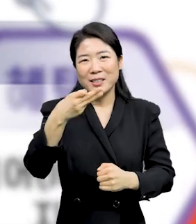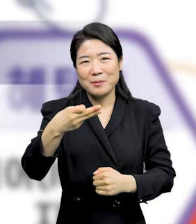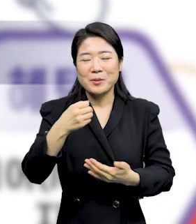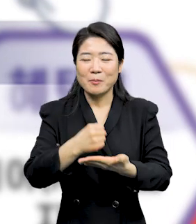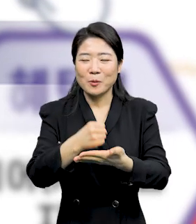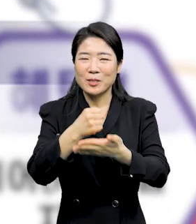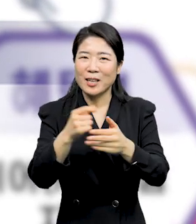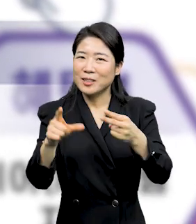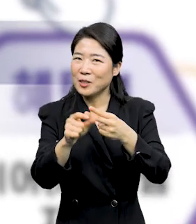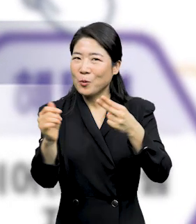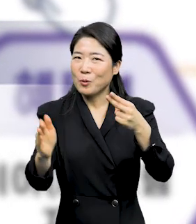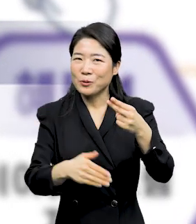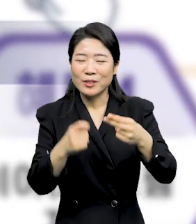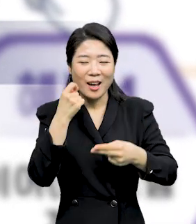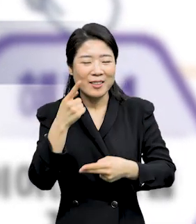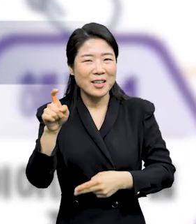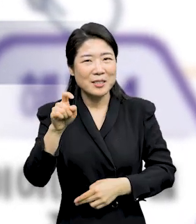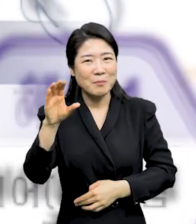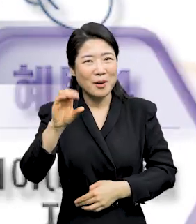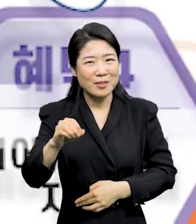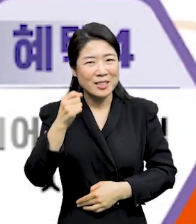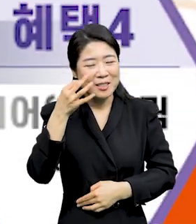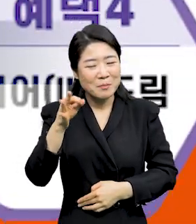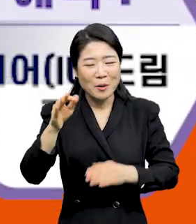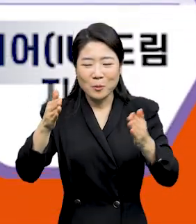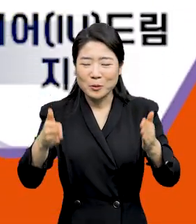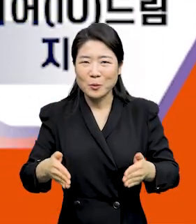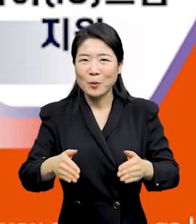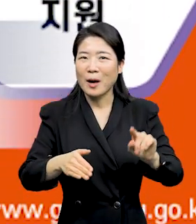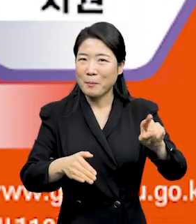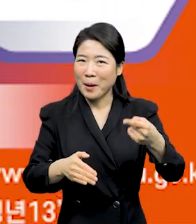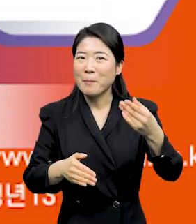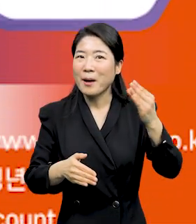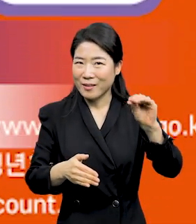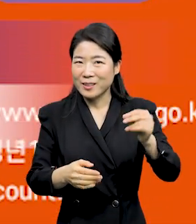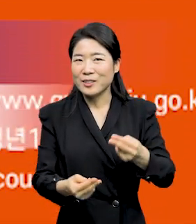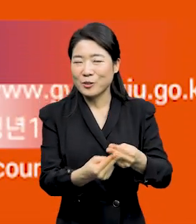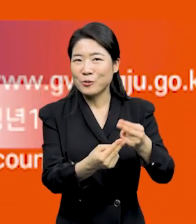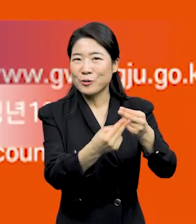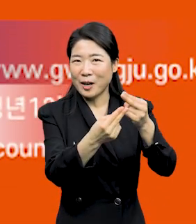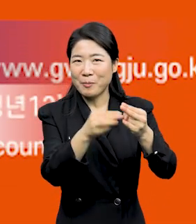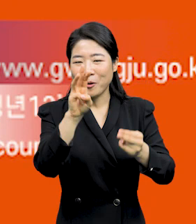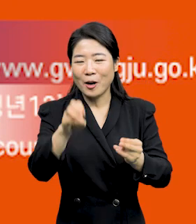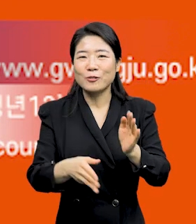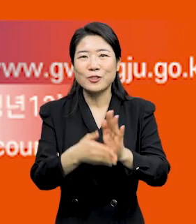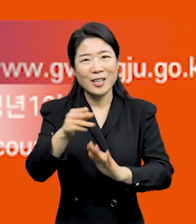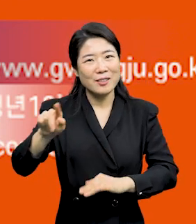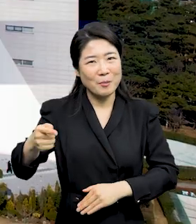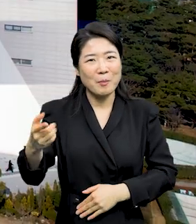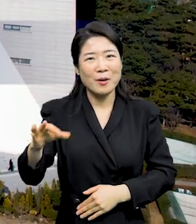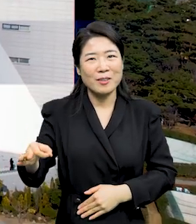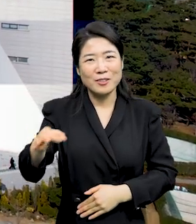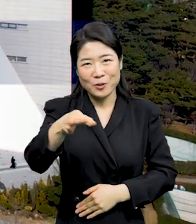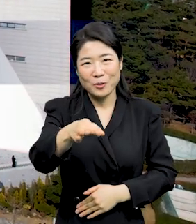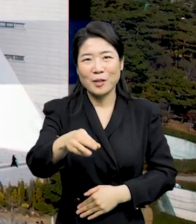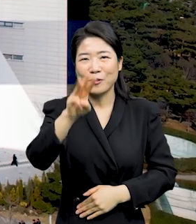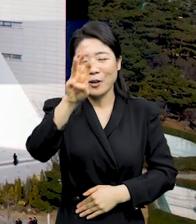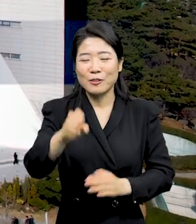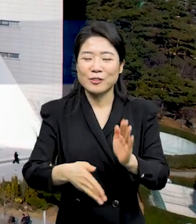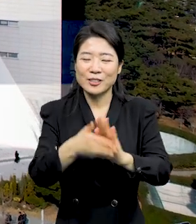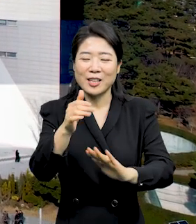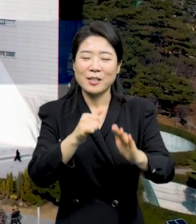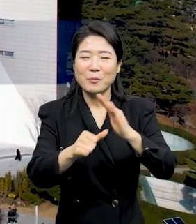청년 13통장은 2월부터 매달 10만 원씩 10개월간 100만 원을 저축하면 시에서 100만 원을